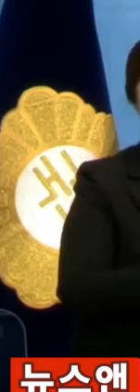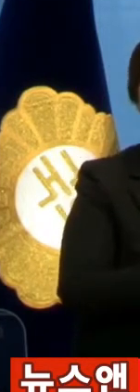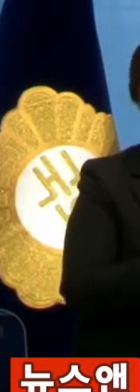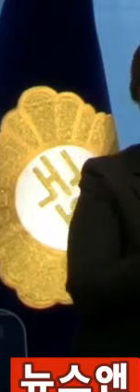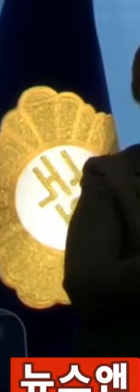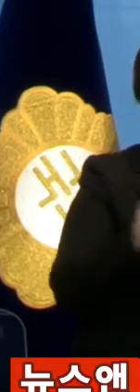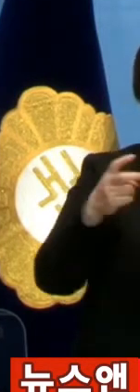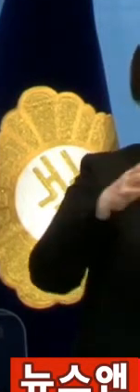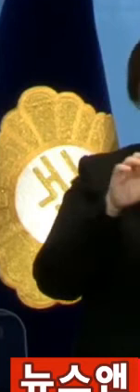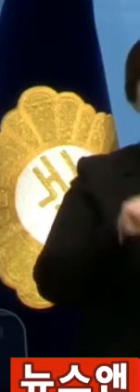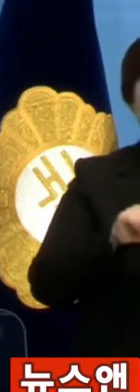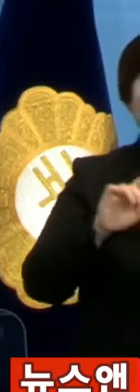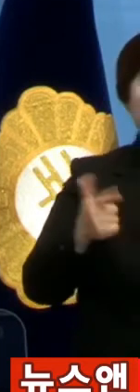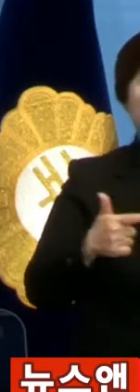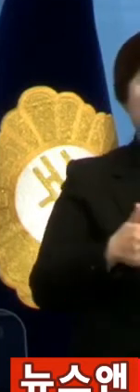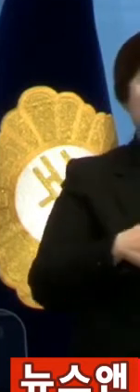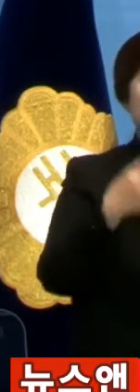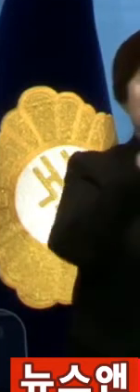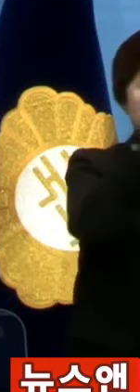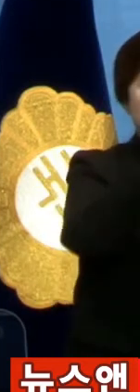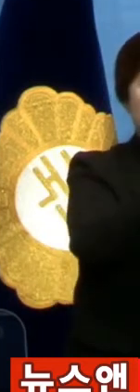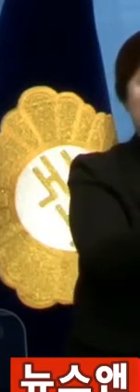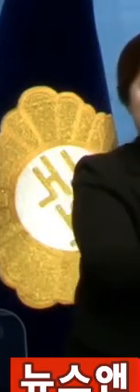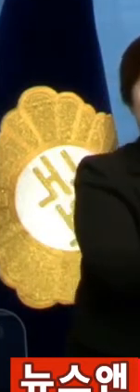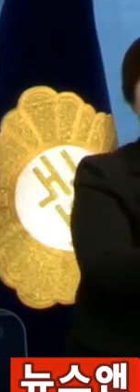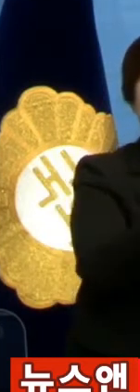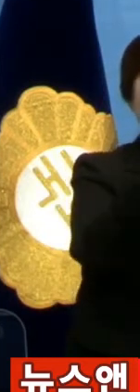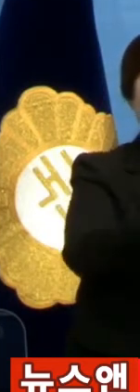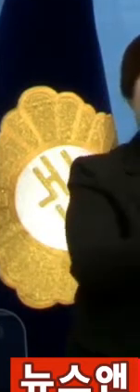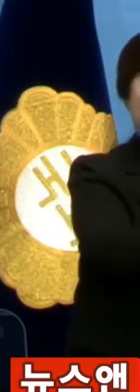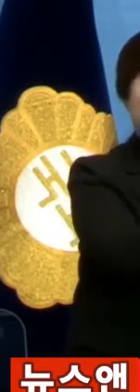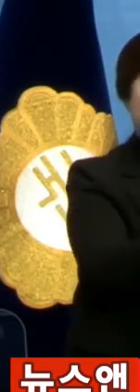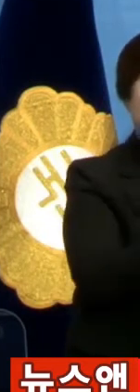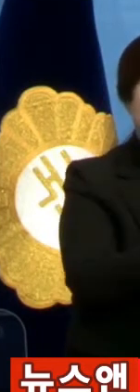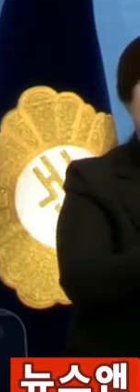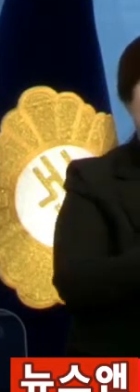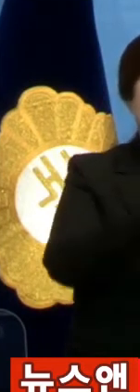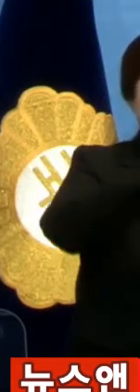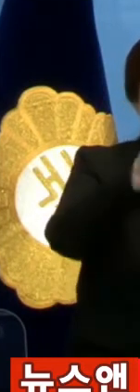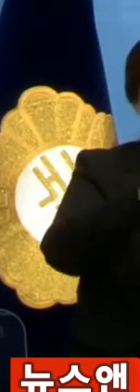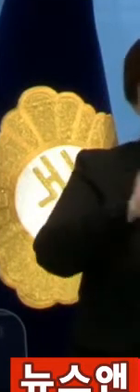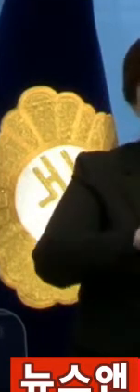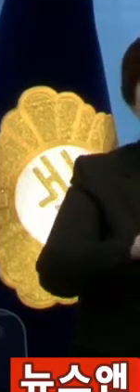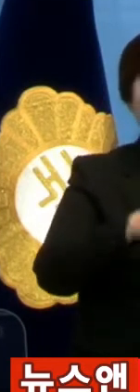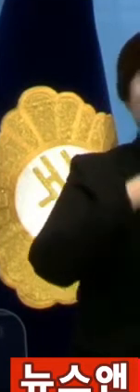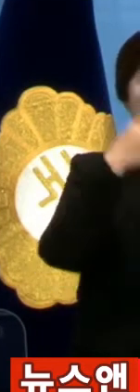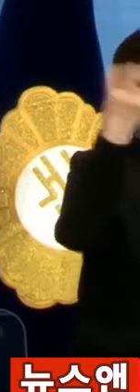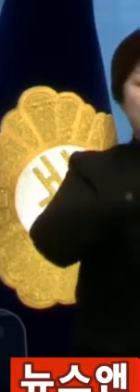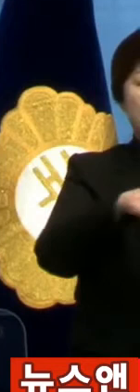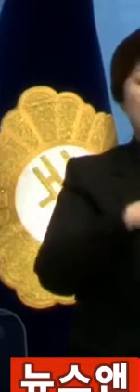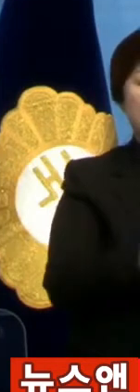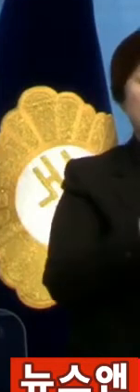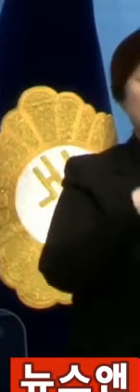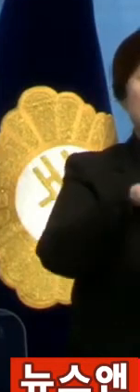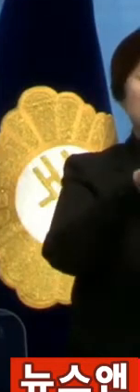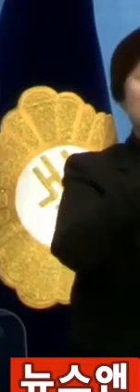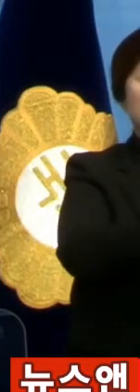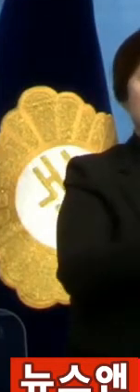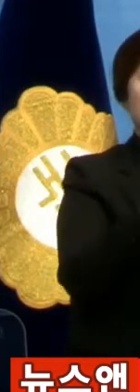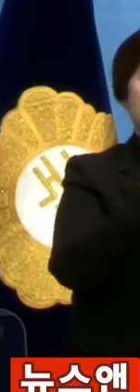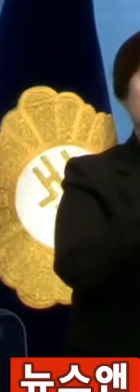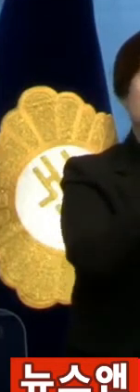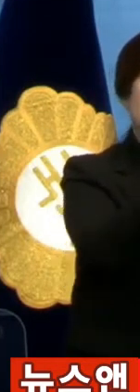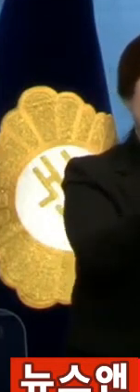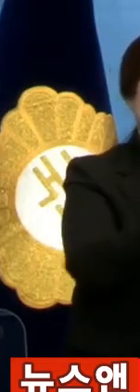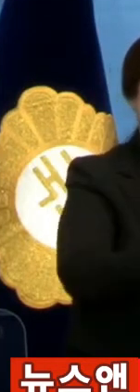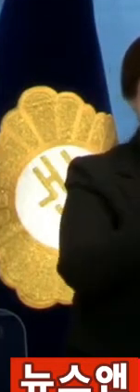아닌 검찰당으로 전락하고 있습니다. 거듭되는 선별적 수사, 정치적 기소, 국민들은 참으로 웃지도 울지도